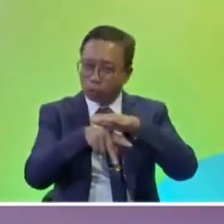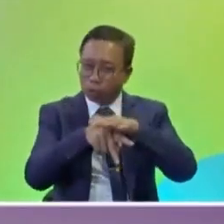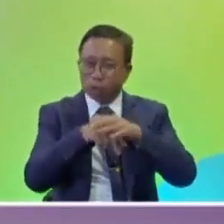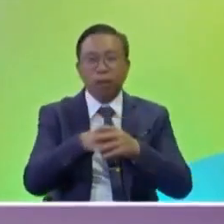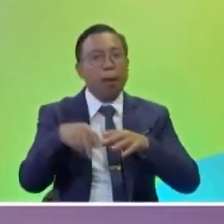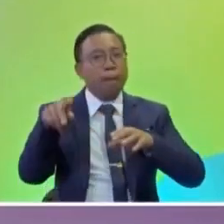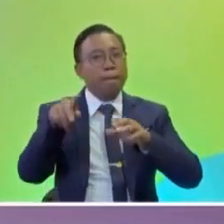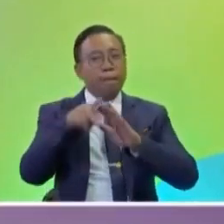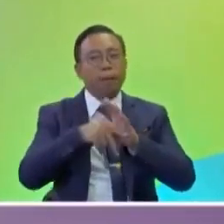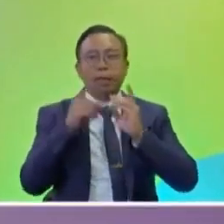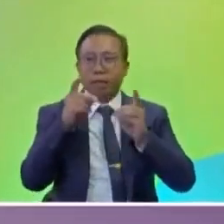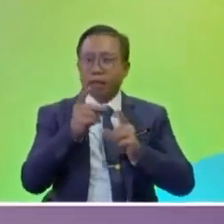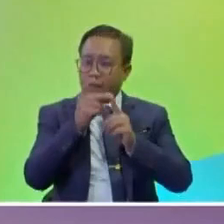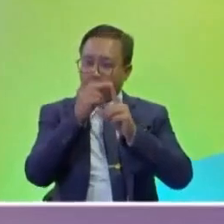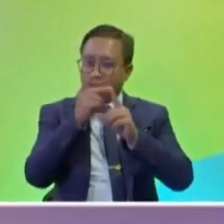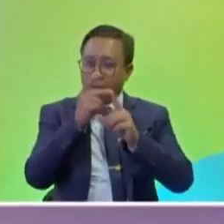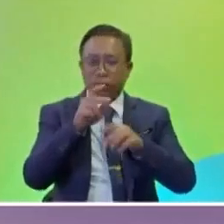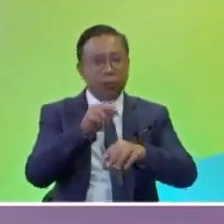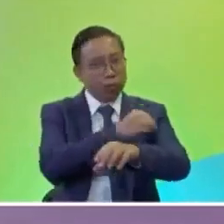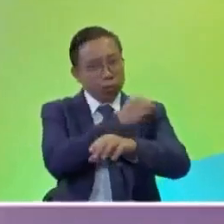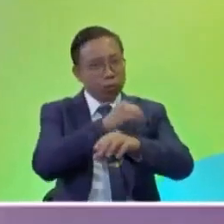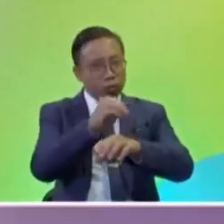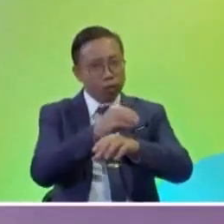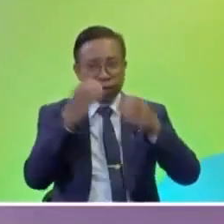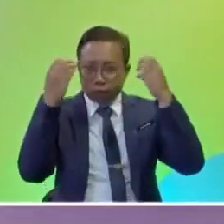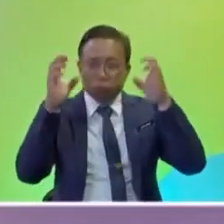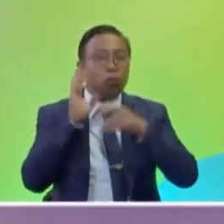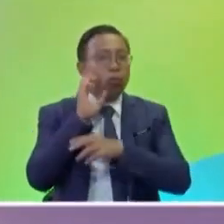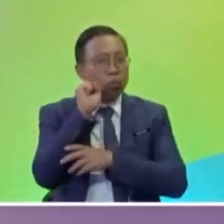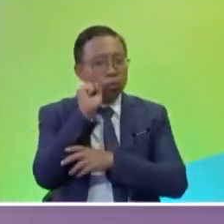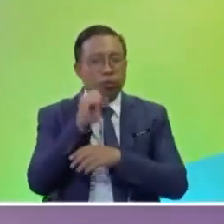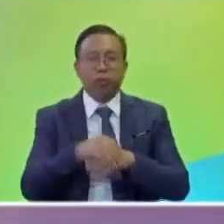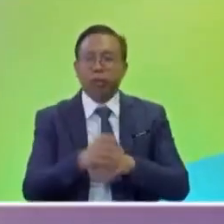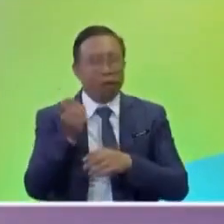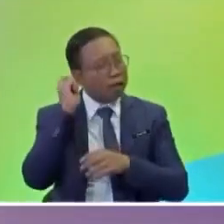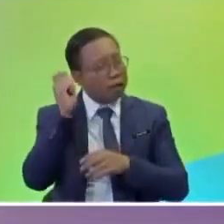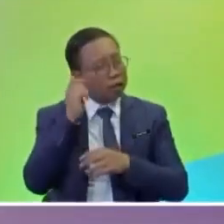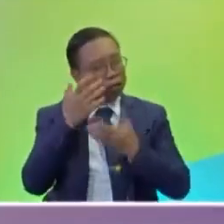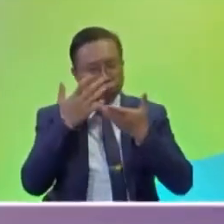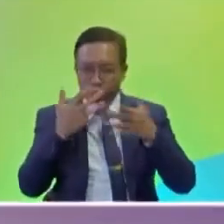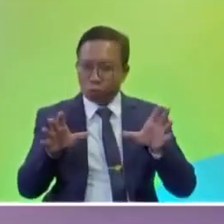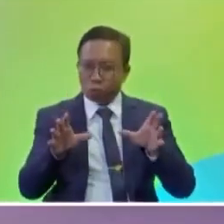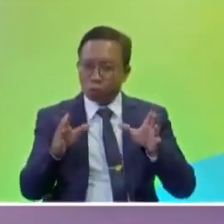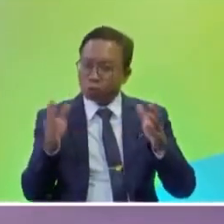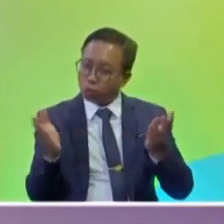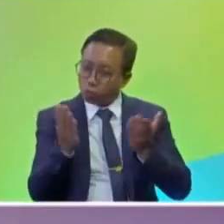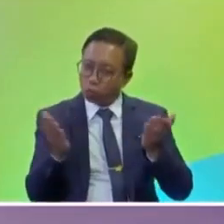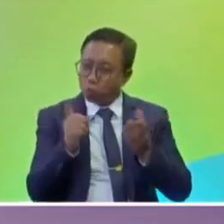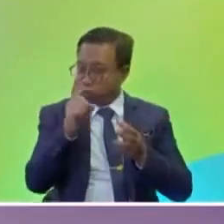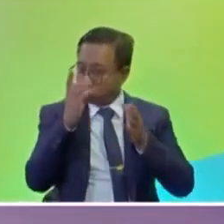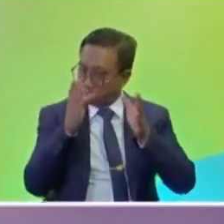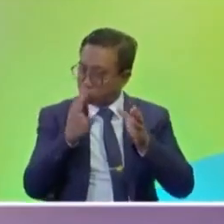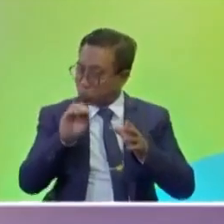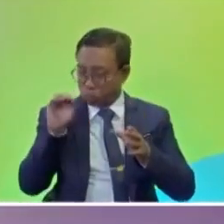pelajaran pendidikan khas muzik, dan bersama dengan saya Cikgu Rosiani. Tadi Cikgu Rosiani dah pujuk dah ada seorang murid